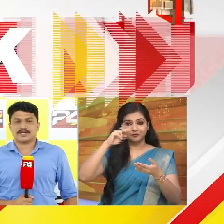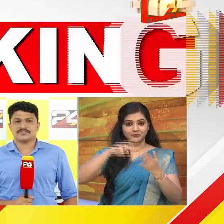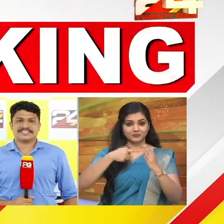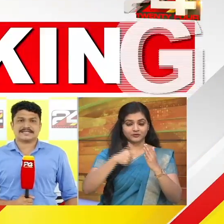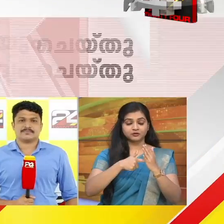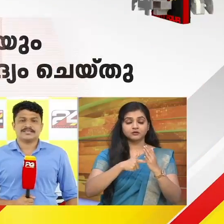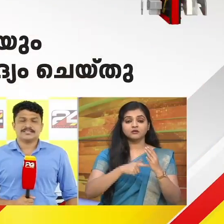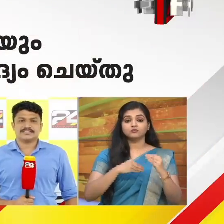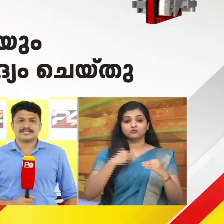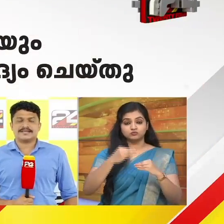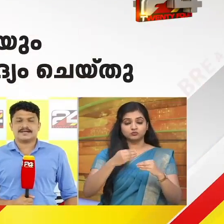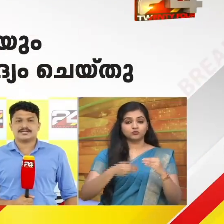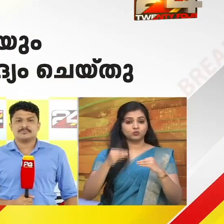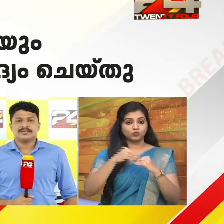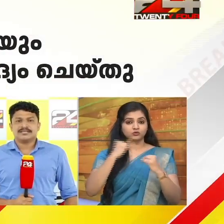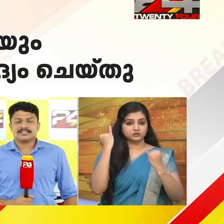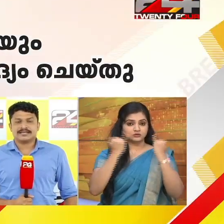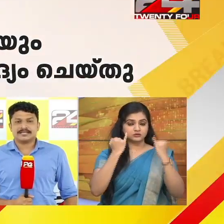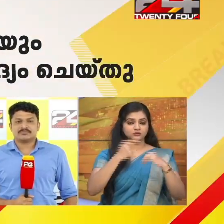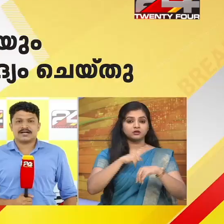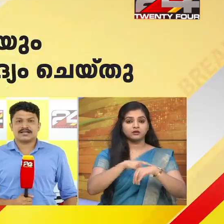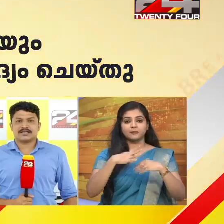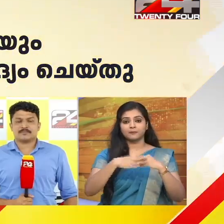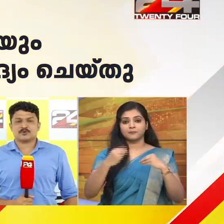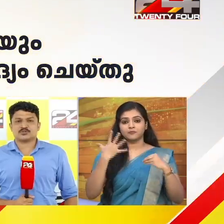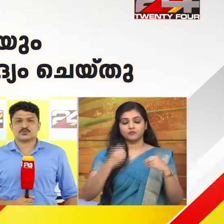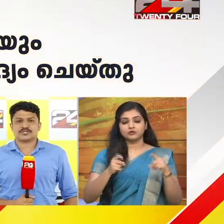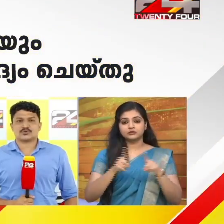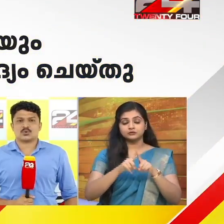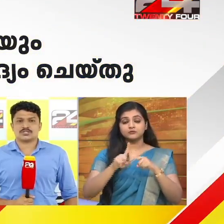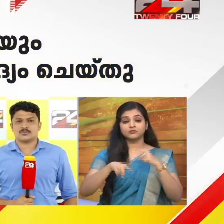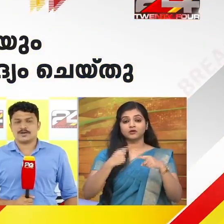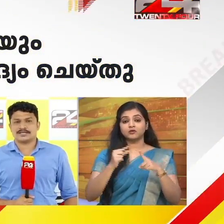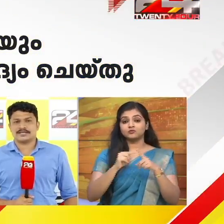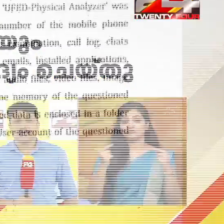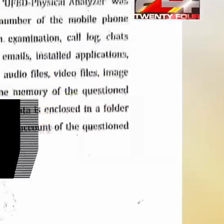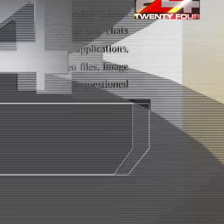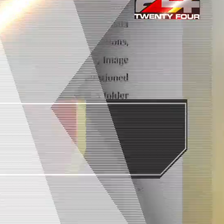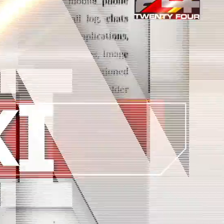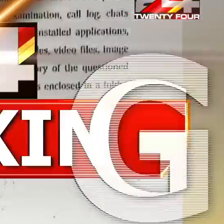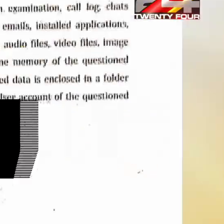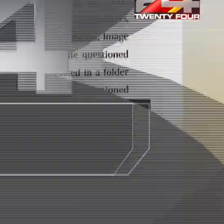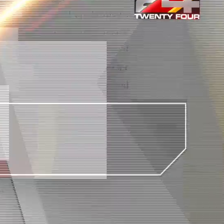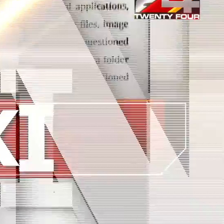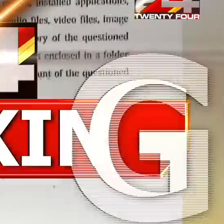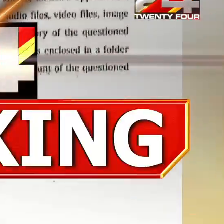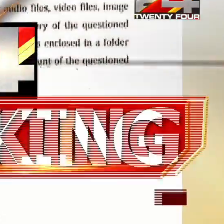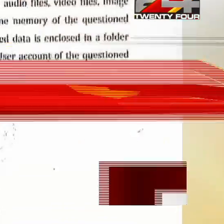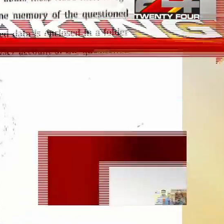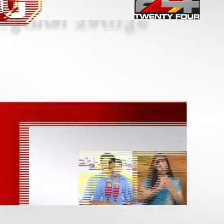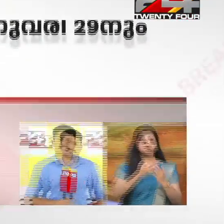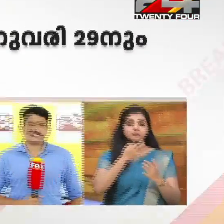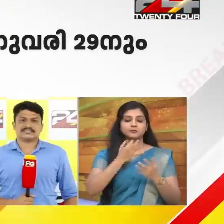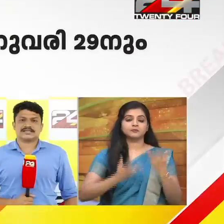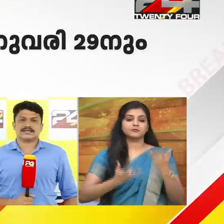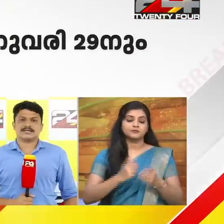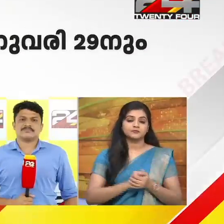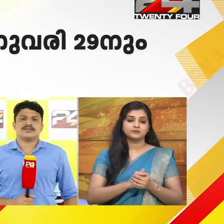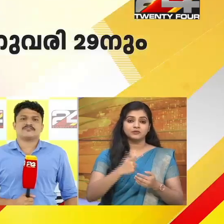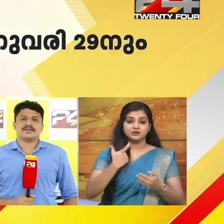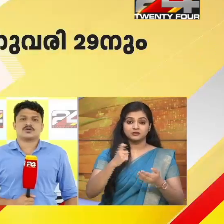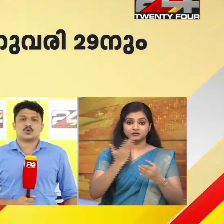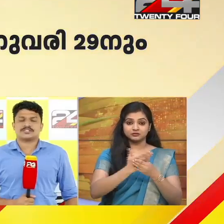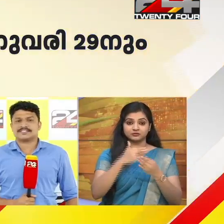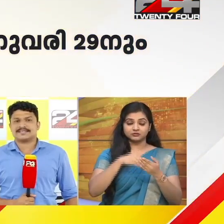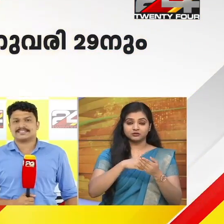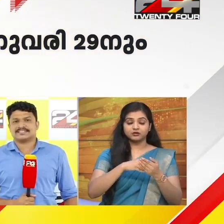കൊണ്ടുപോകാൻ അനുവദിക്കണം. ഇത് തന്നെയാകും എന്തായാലും നാളെ ഈ പ്രോസിക്യൂഷൻ കോടതി മുമ്പാകെ ആവശ്യപ്പെടാൻ പോകുന്നത്. ആ കേസ് തൽക്കാലം